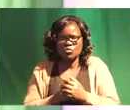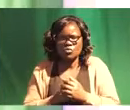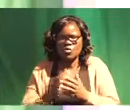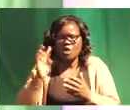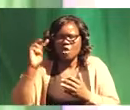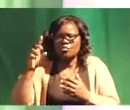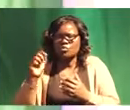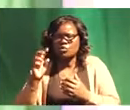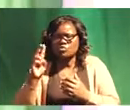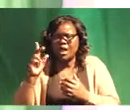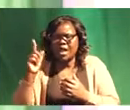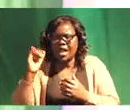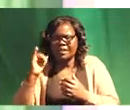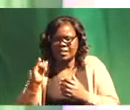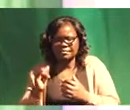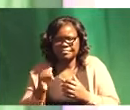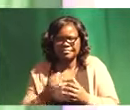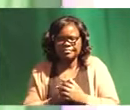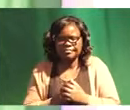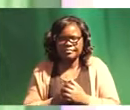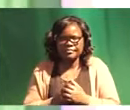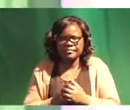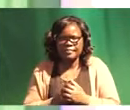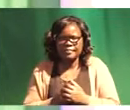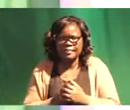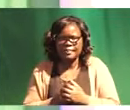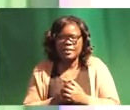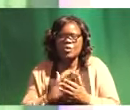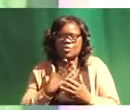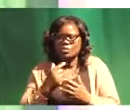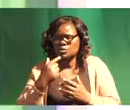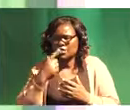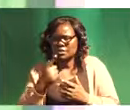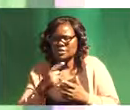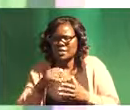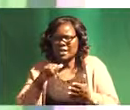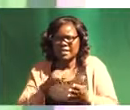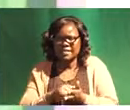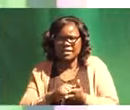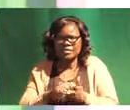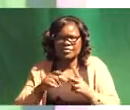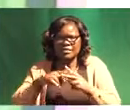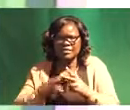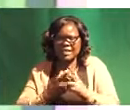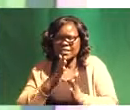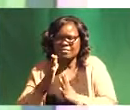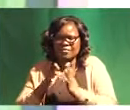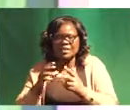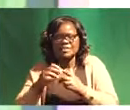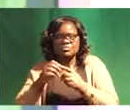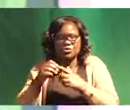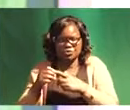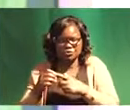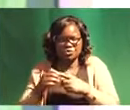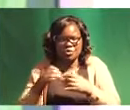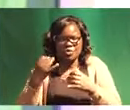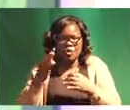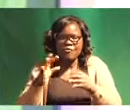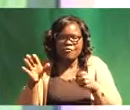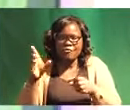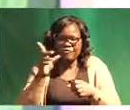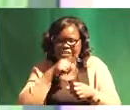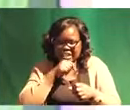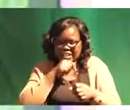mpaka Mutwati. Si namna hiyo? Mimi nataka niwaambie ya kwamba sasa tumeanza mpango maalum ya